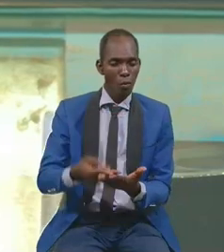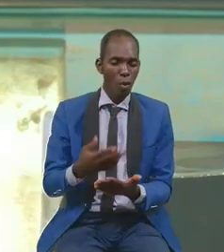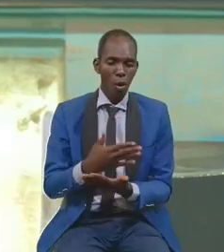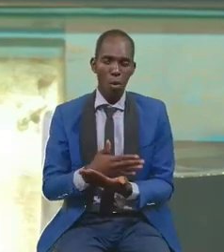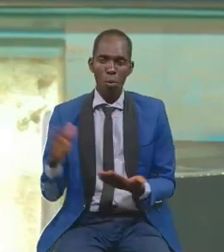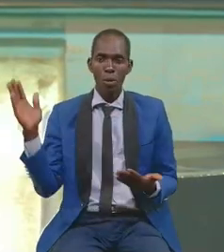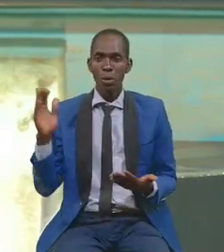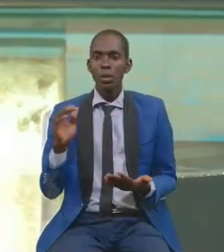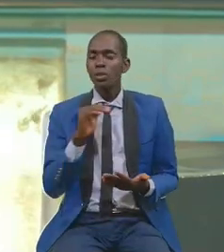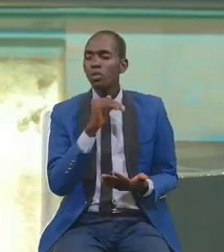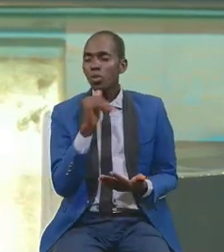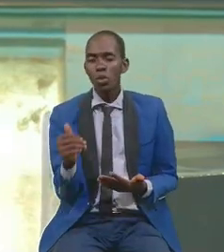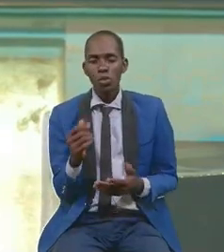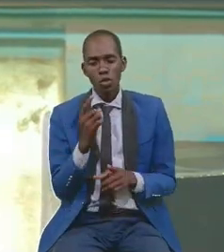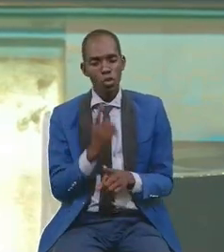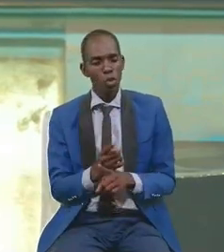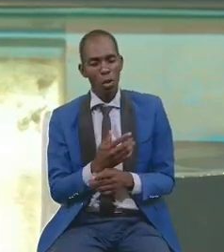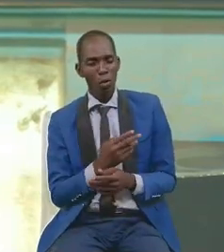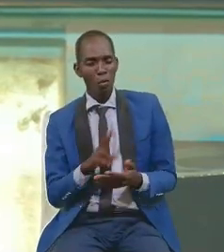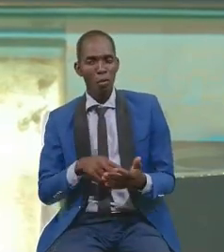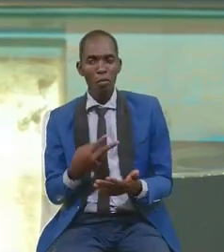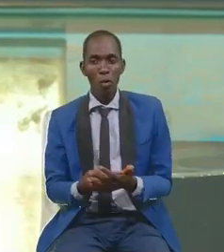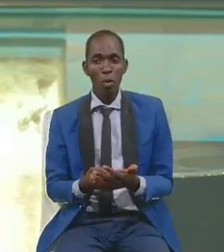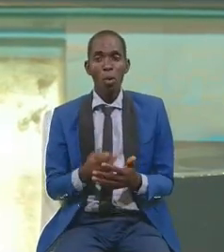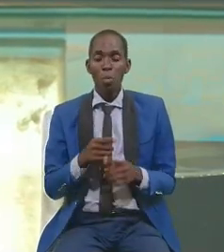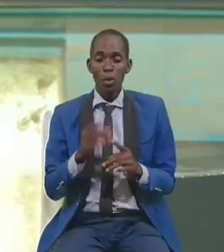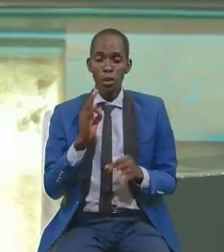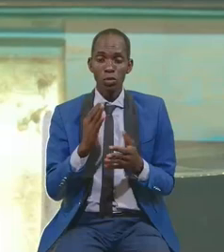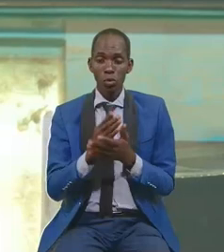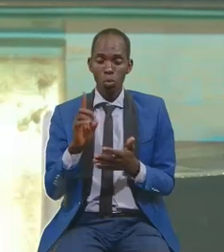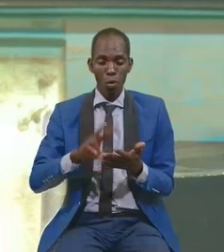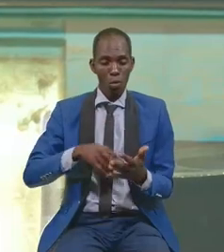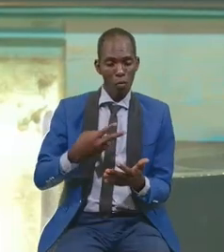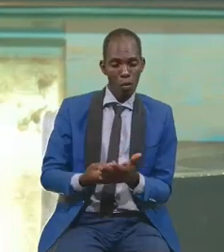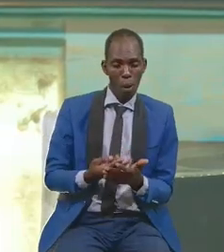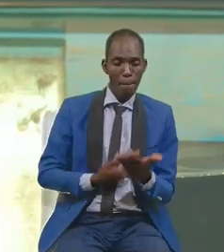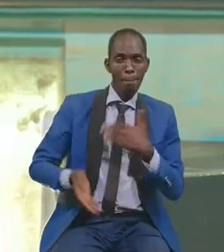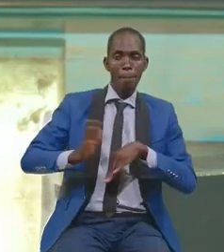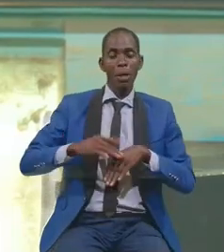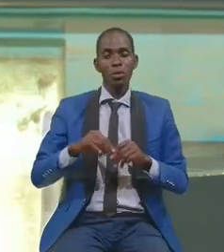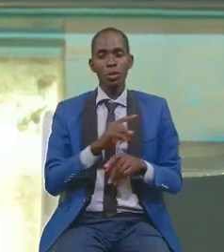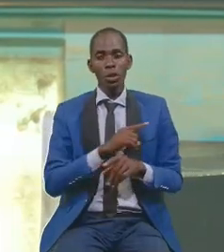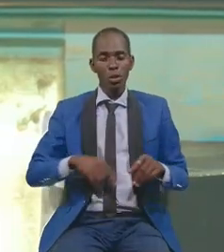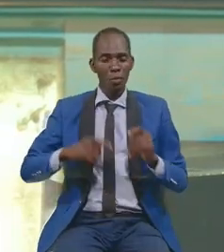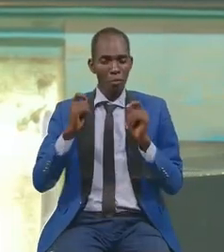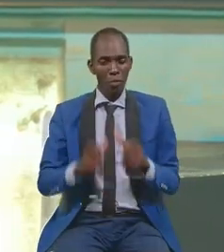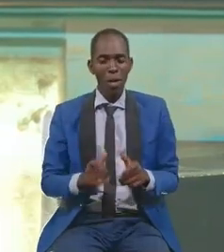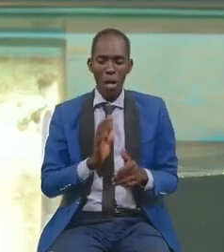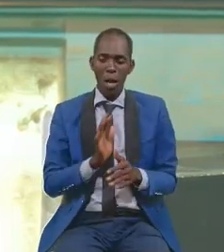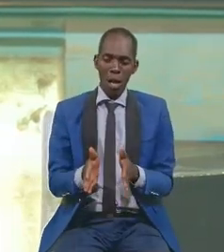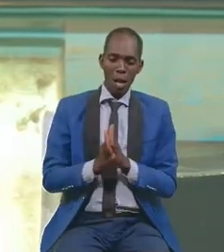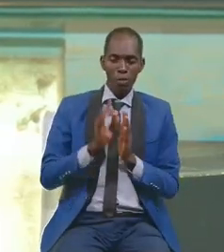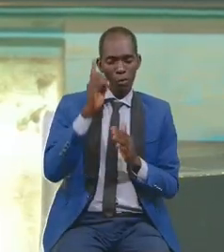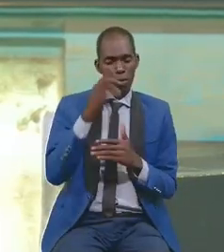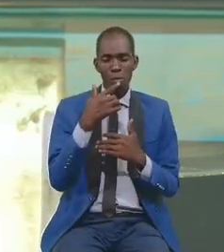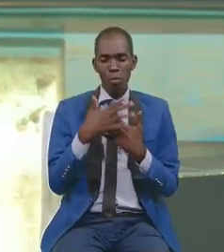s'il retourne à Dieu et applique le sang de Jésus par la